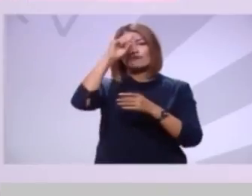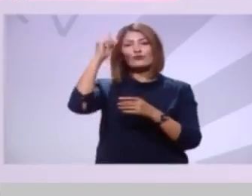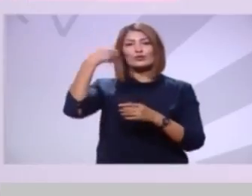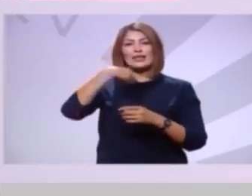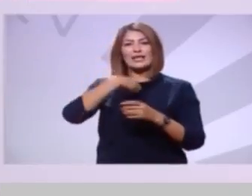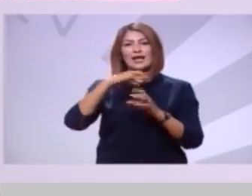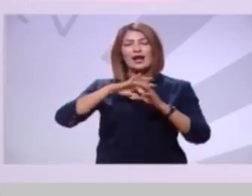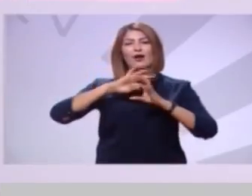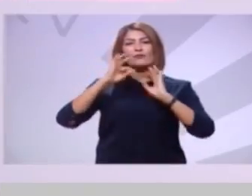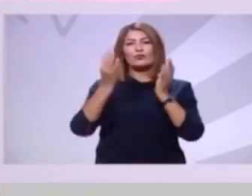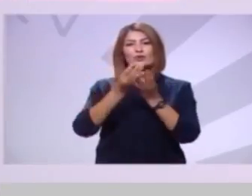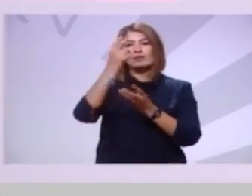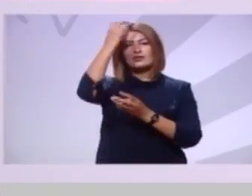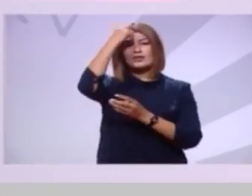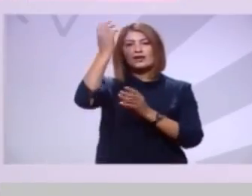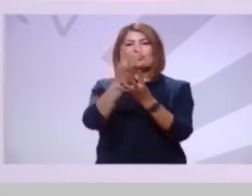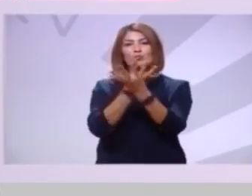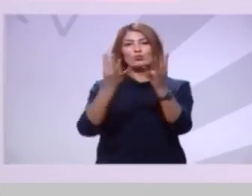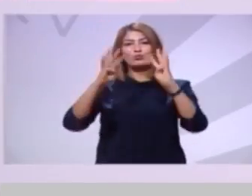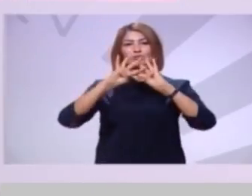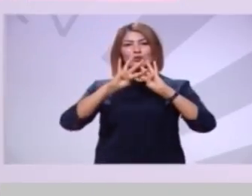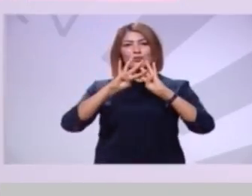للجبهه الشعبيه